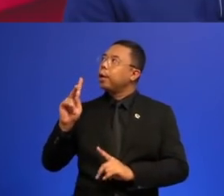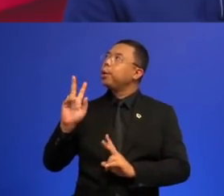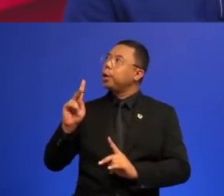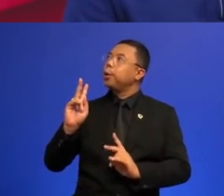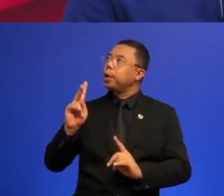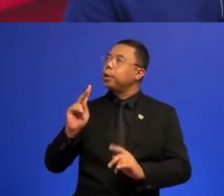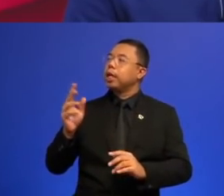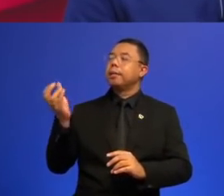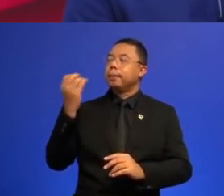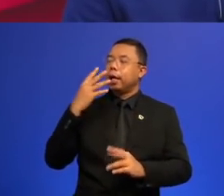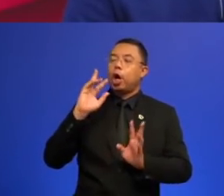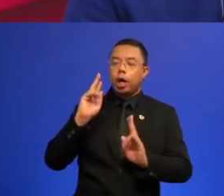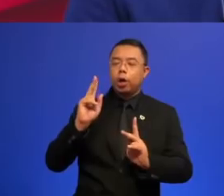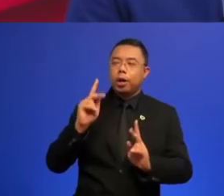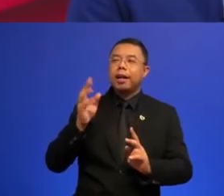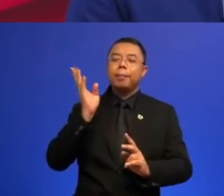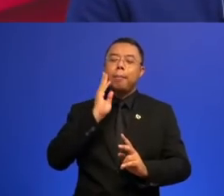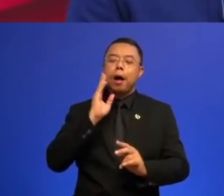mam.